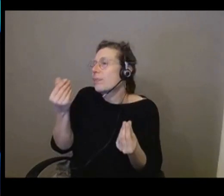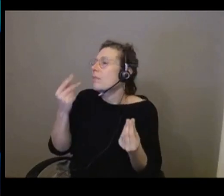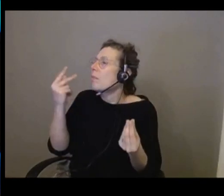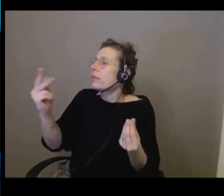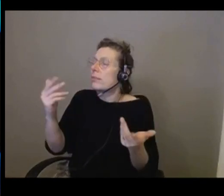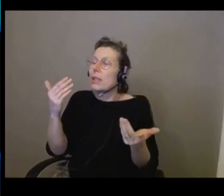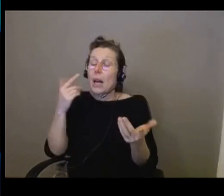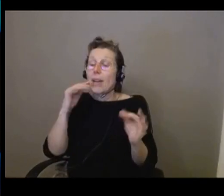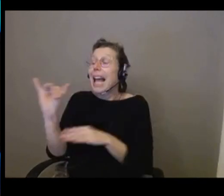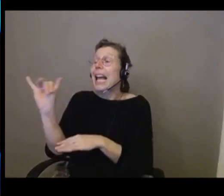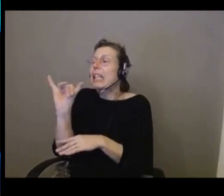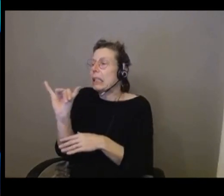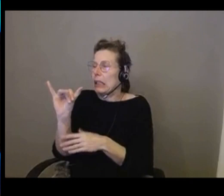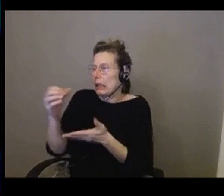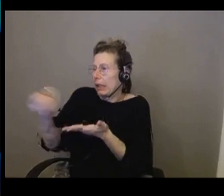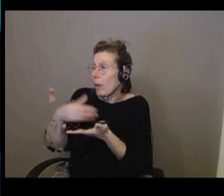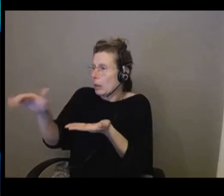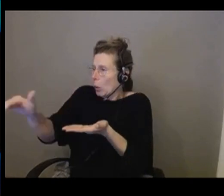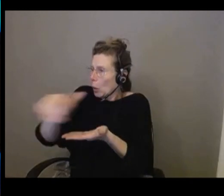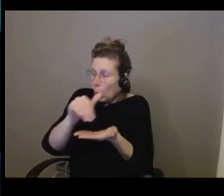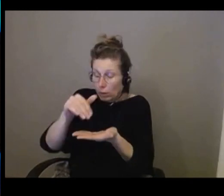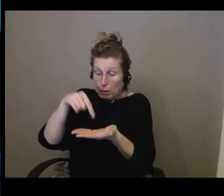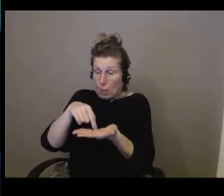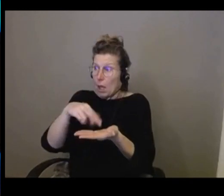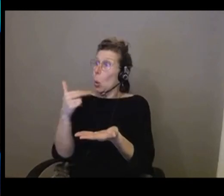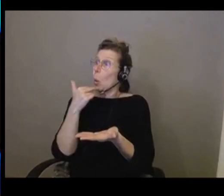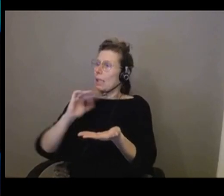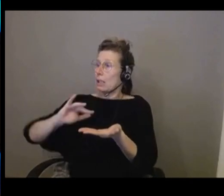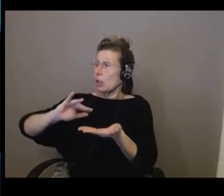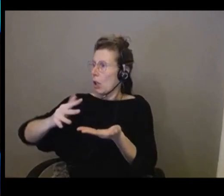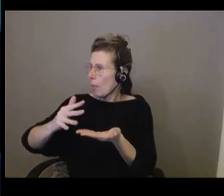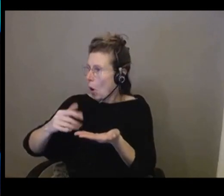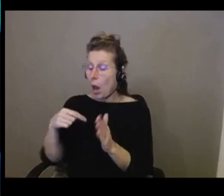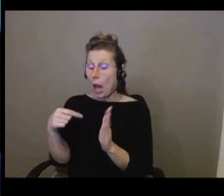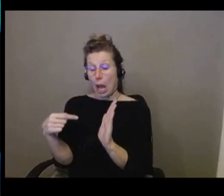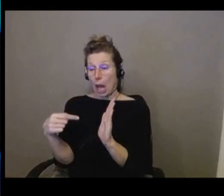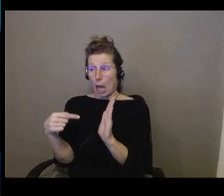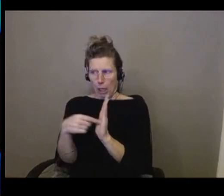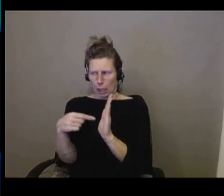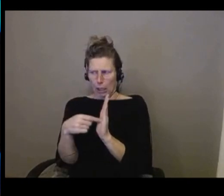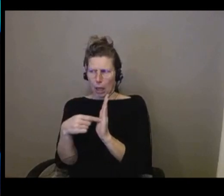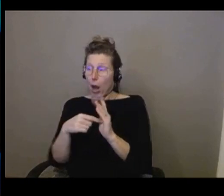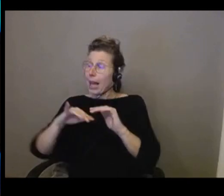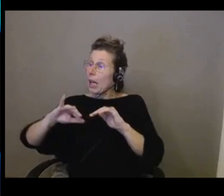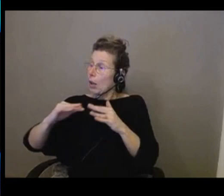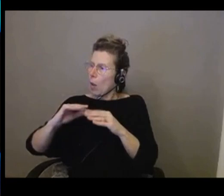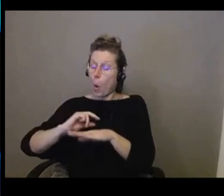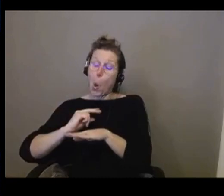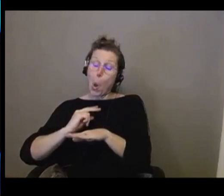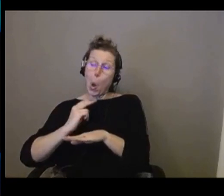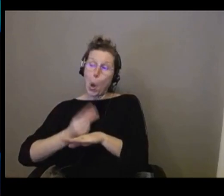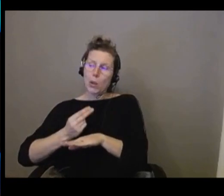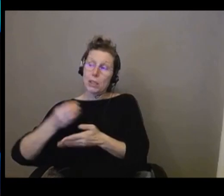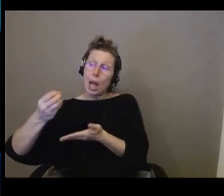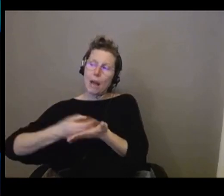utilisée, à quel moment il y a une mémorisation des données relatives à l'accessibilité des lieux, des